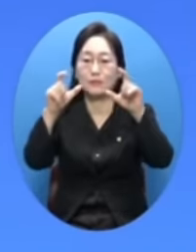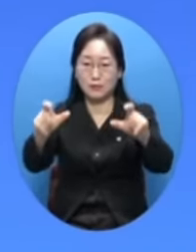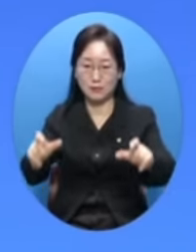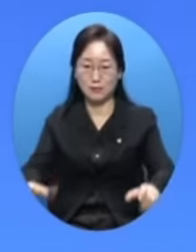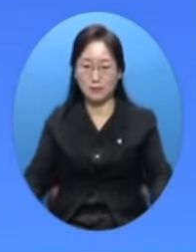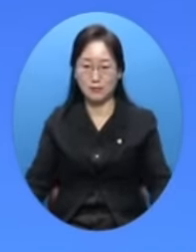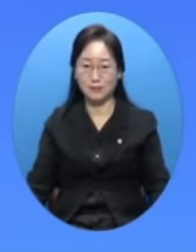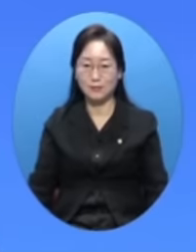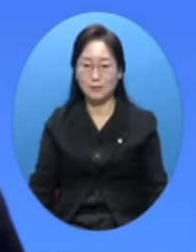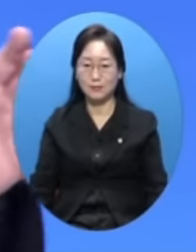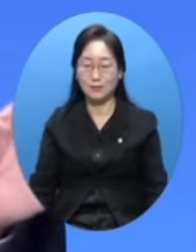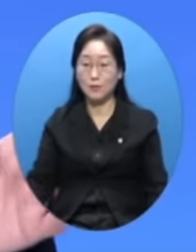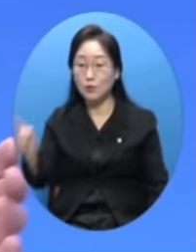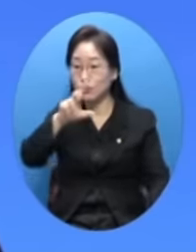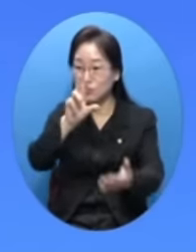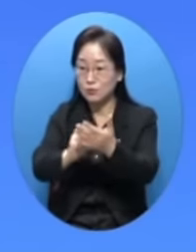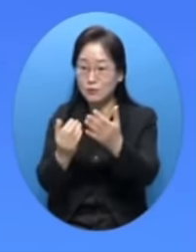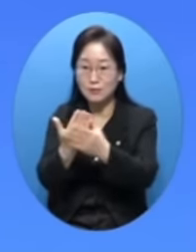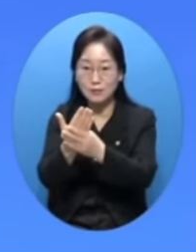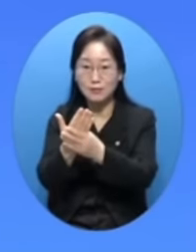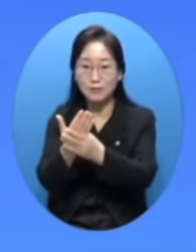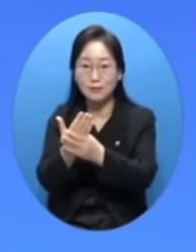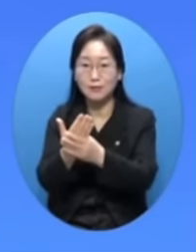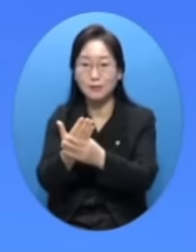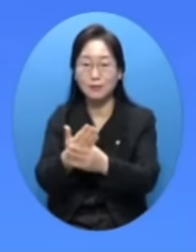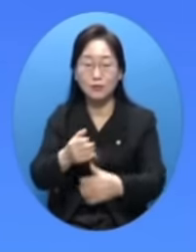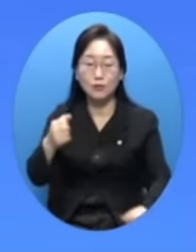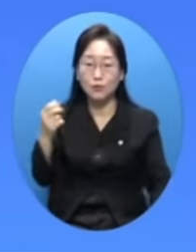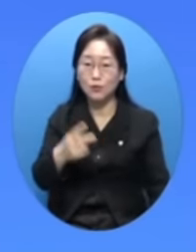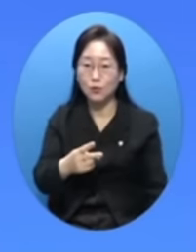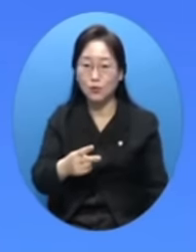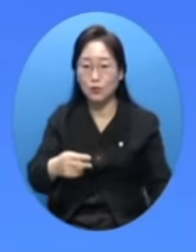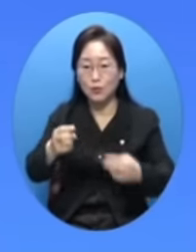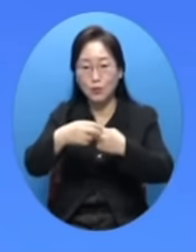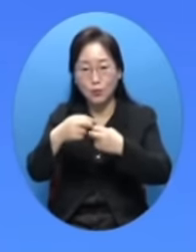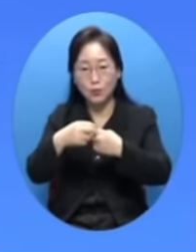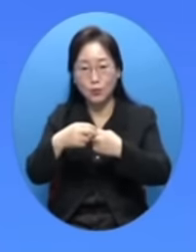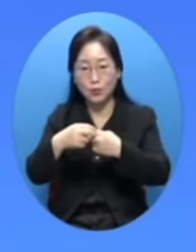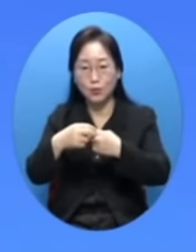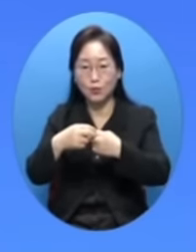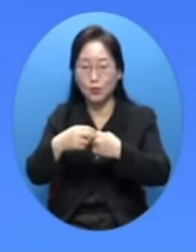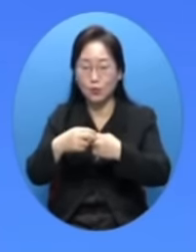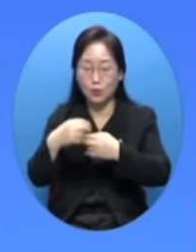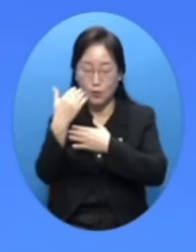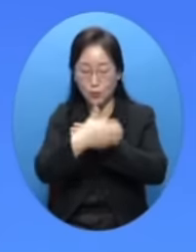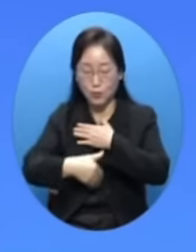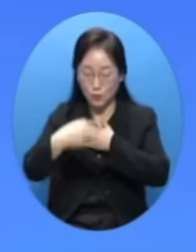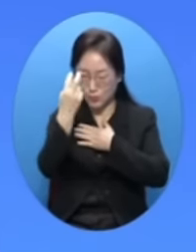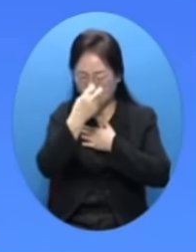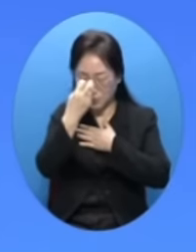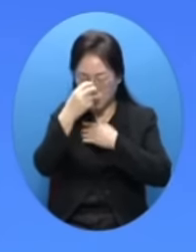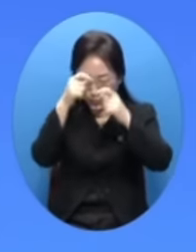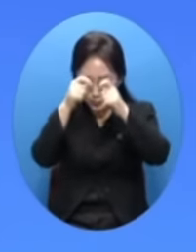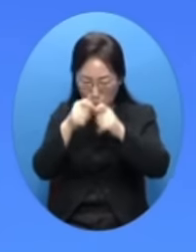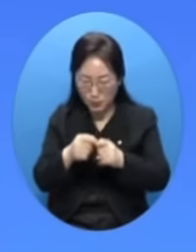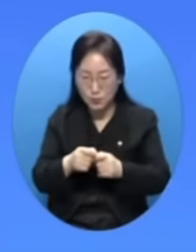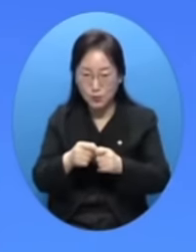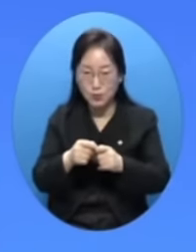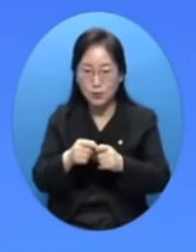말씀하십니다 무슨 문제가 생기면 또 병원에 가서 검증을 받고